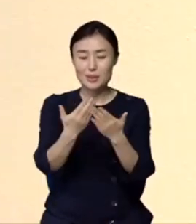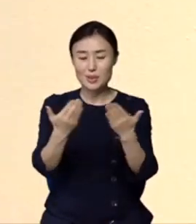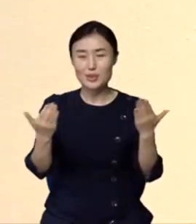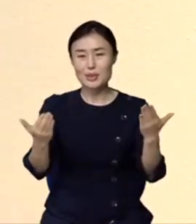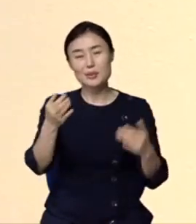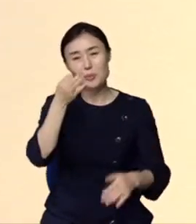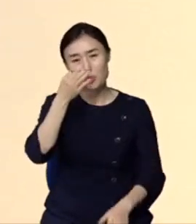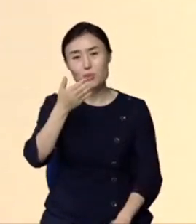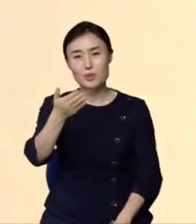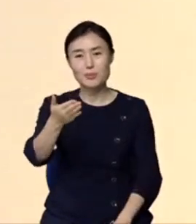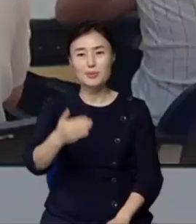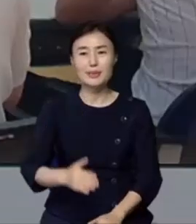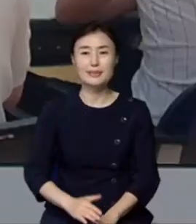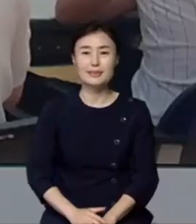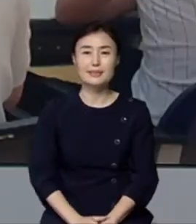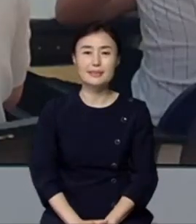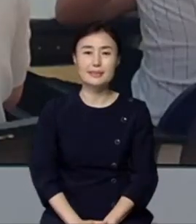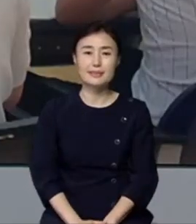예정입니다.